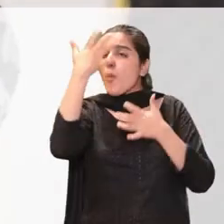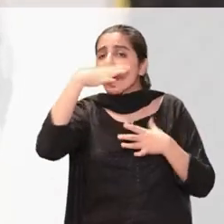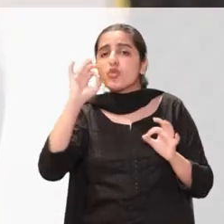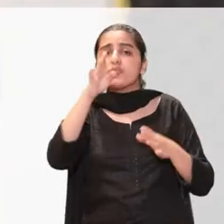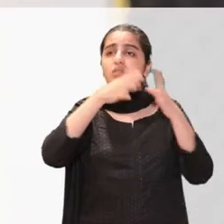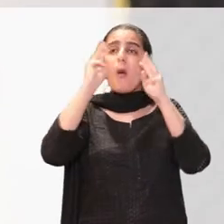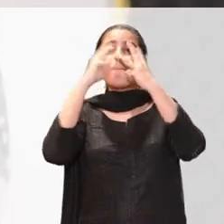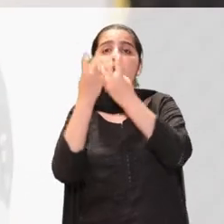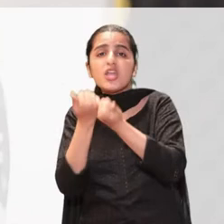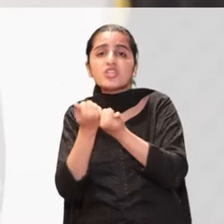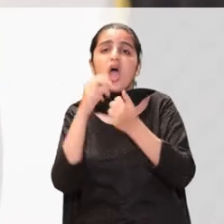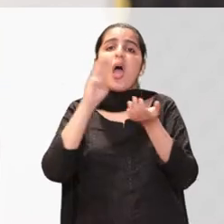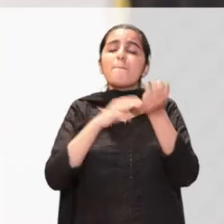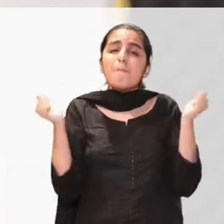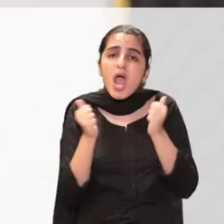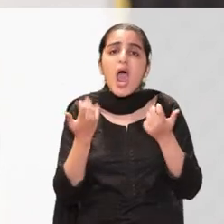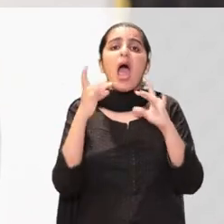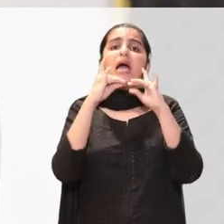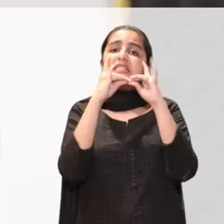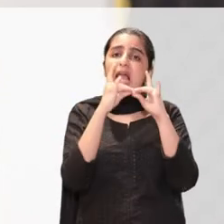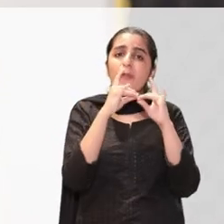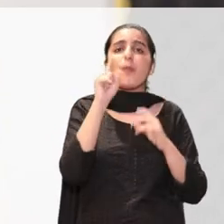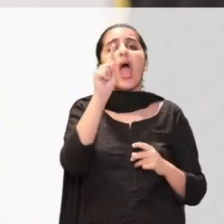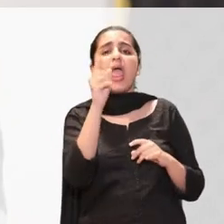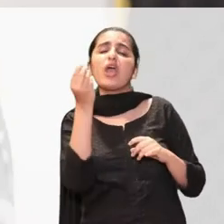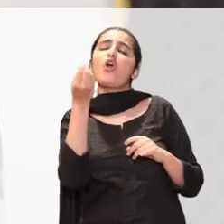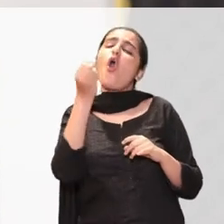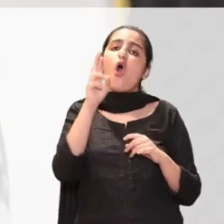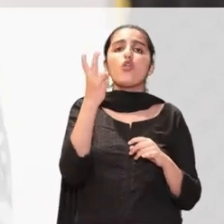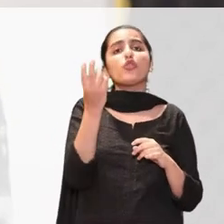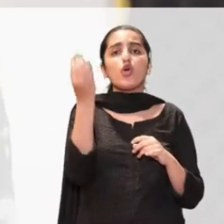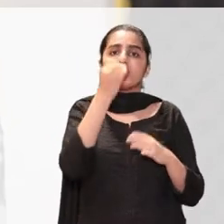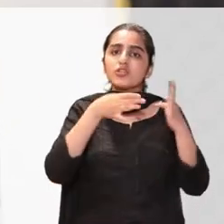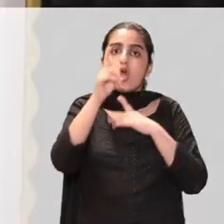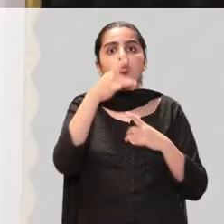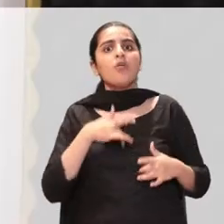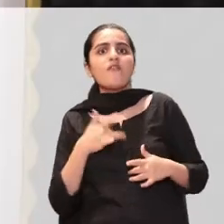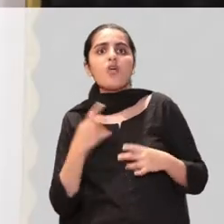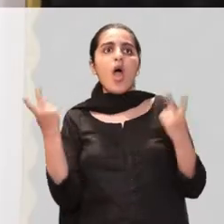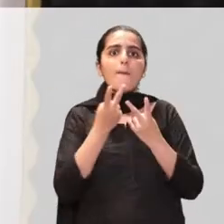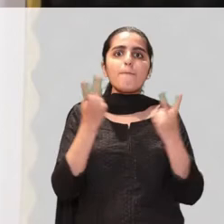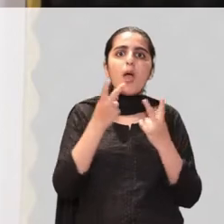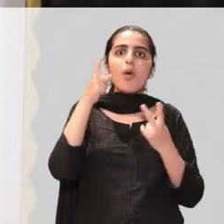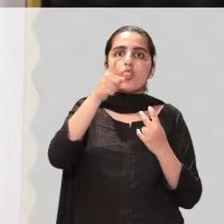भी अगर आप बहुत है तो कभी भी ना ओके